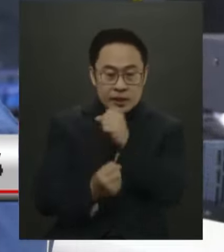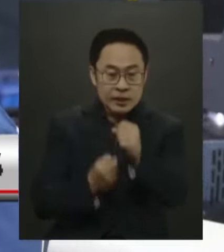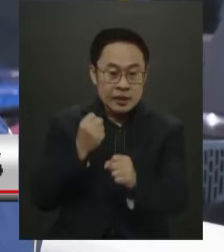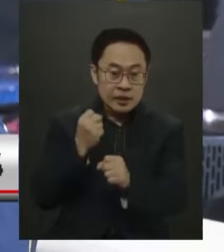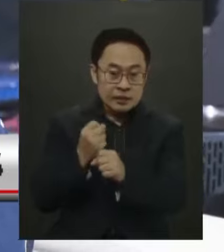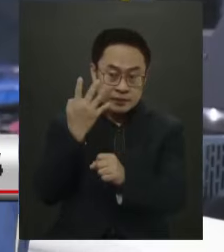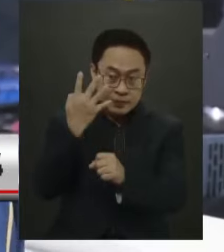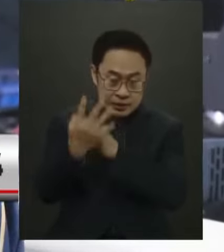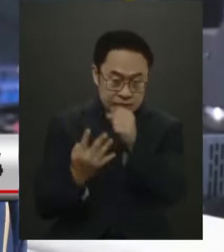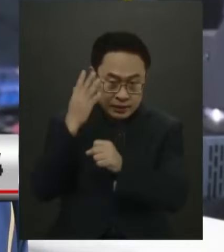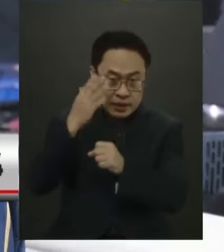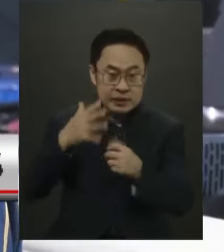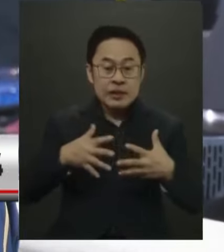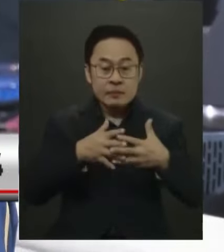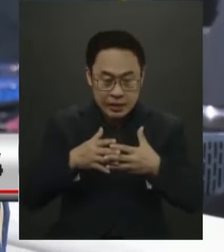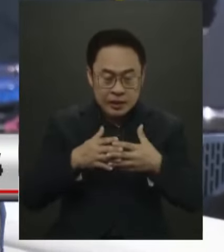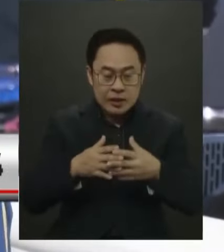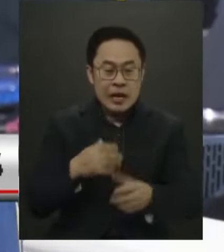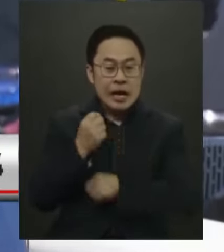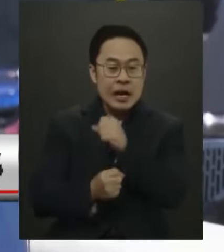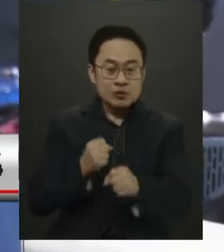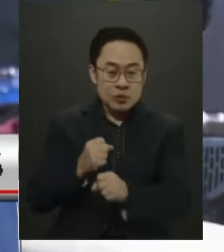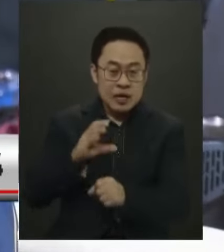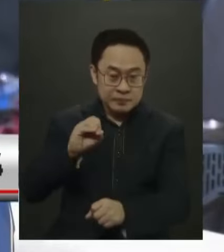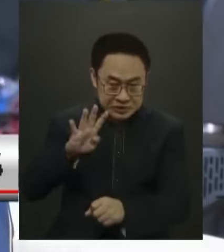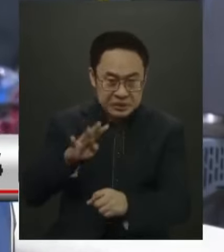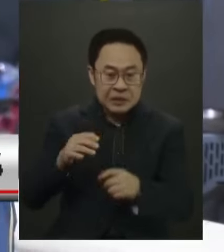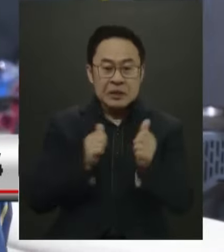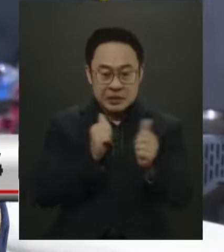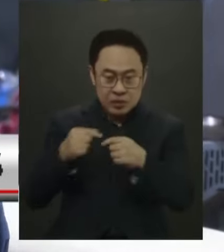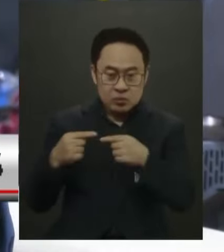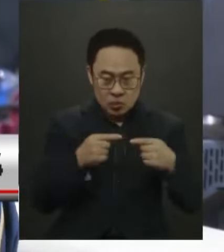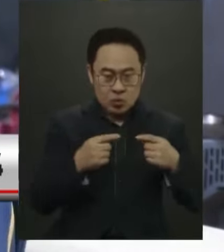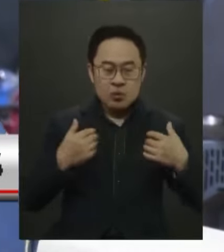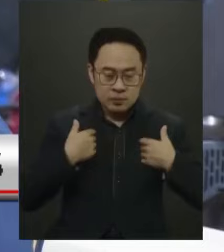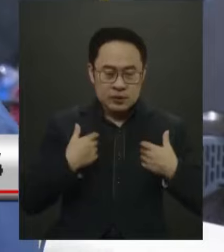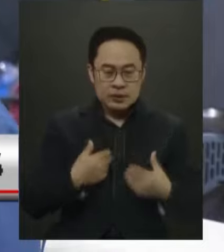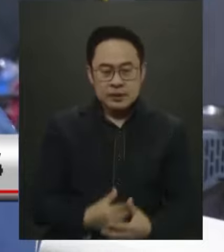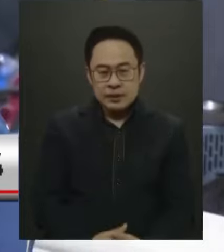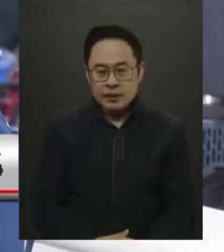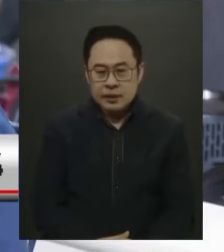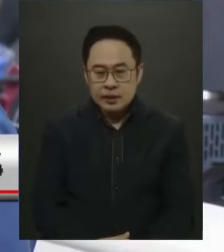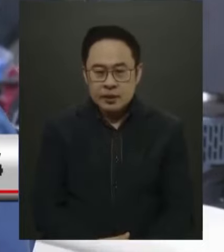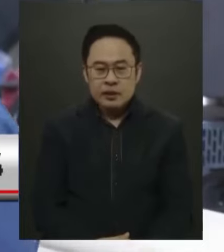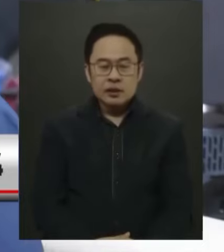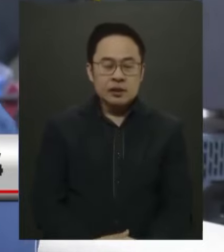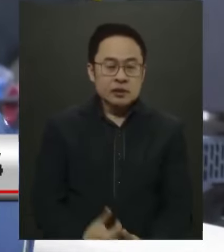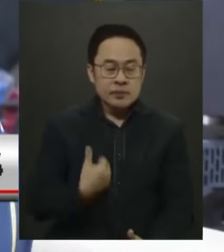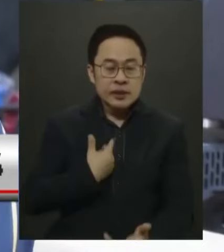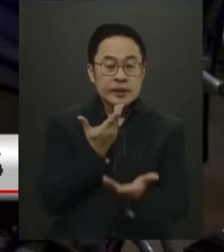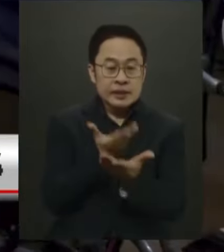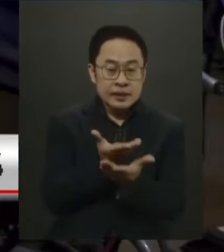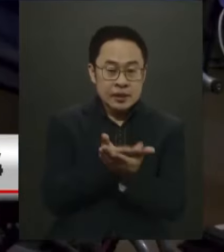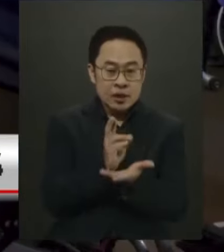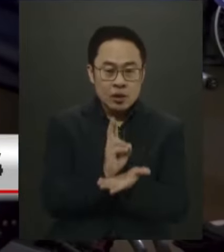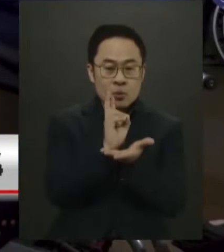านะที่ลอสแองเจลิสก็เดี๋ยวเจอกันนะคะแล้วยังไม่หมดเท่านั้นนะคะเพราะว่าภายในงานเนี่ยก็ยังมีการมอบเงินรางวัลให้กับ